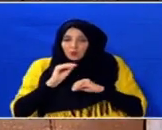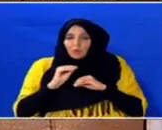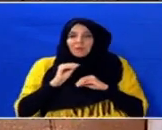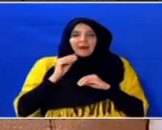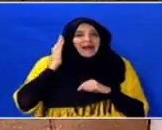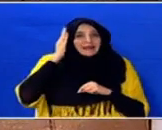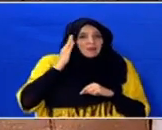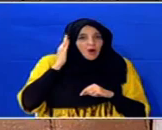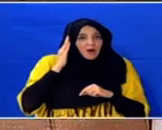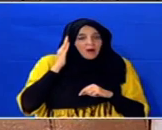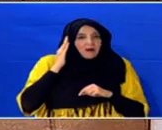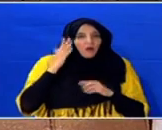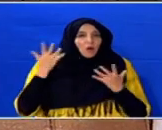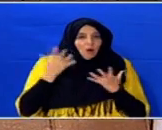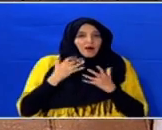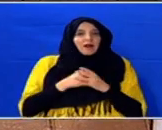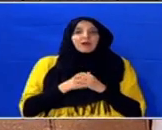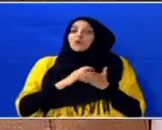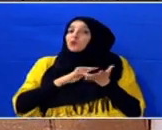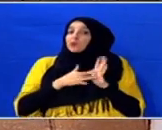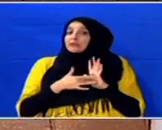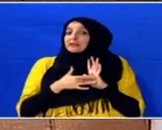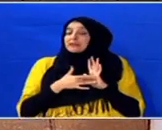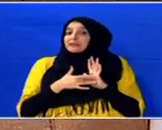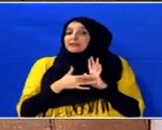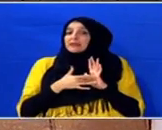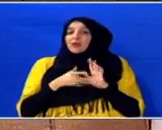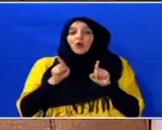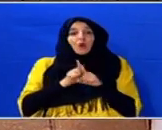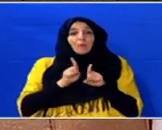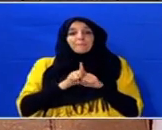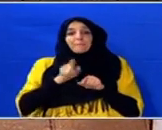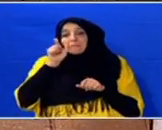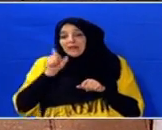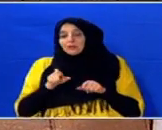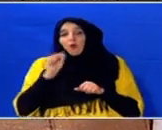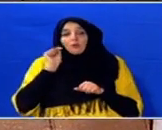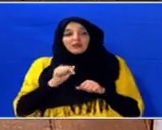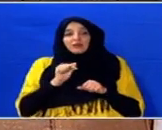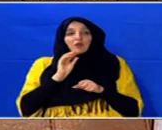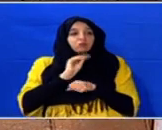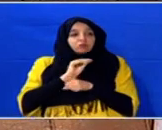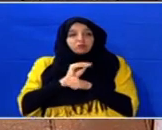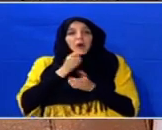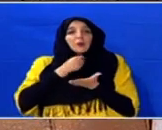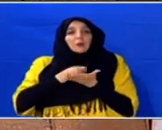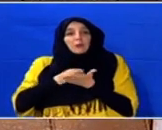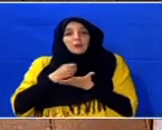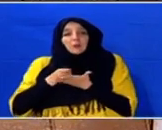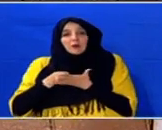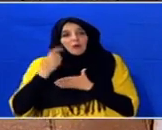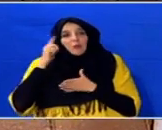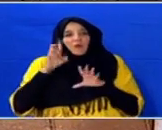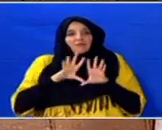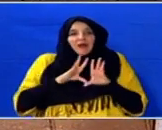الحكيم يستغرق الجميع، كما أنه يجب على الإنسان أن ينفق على